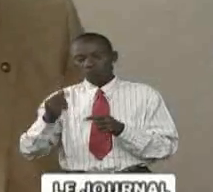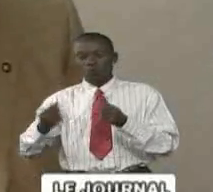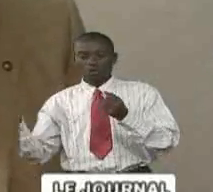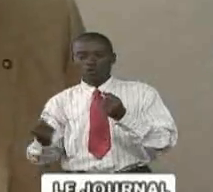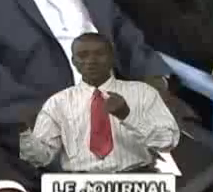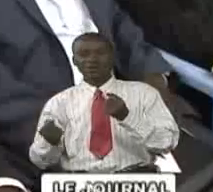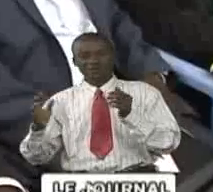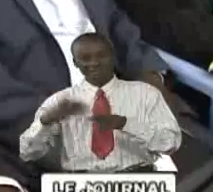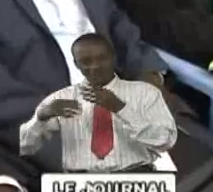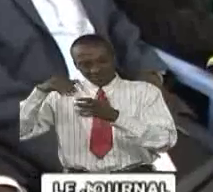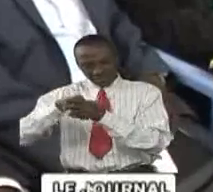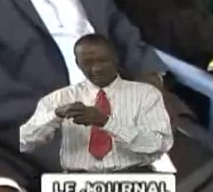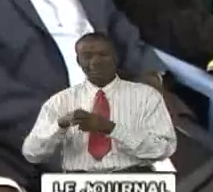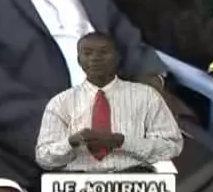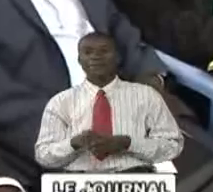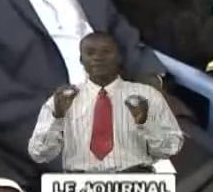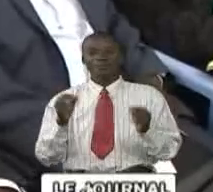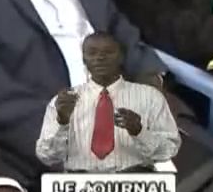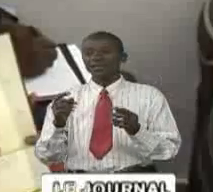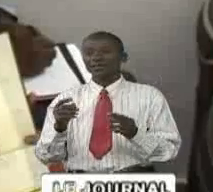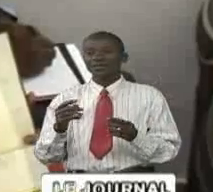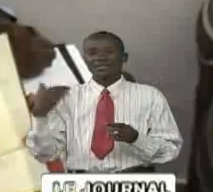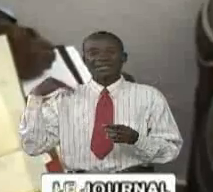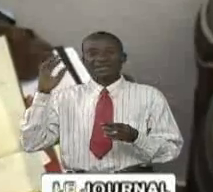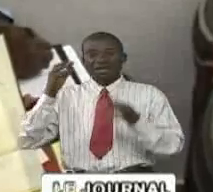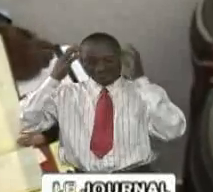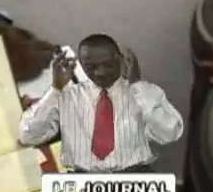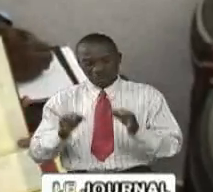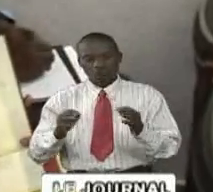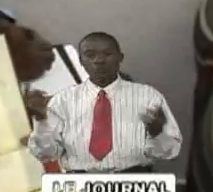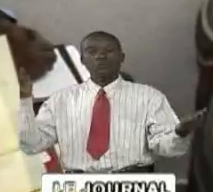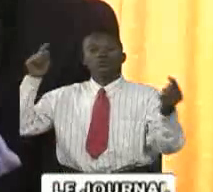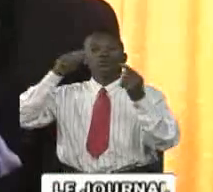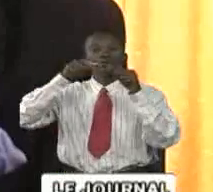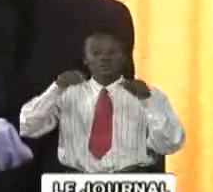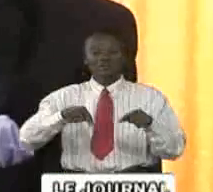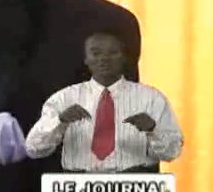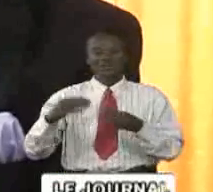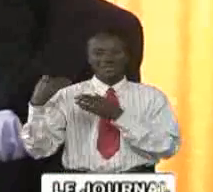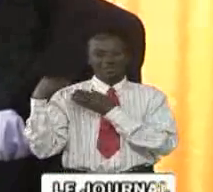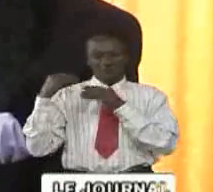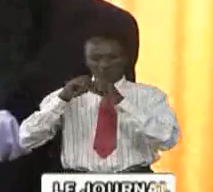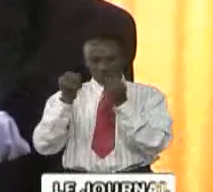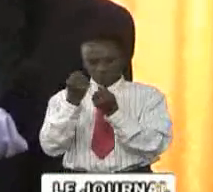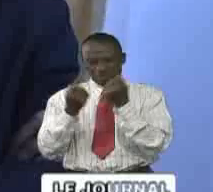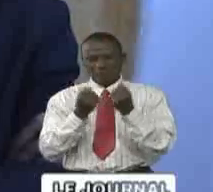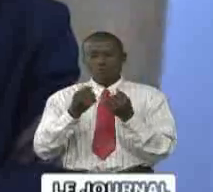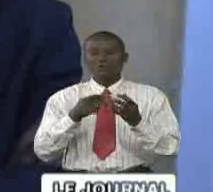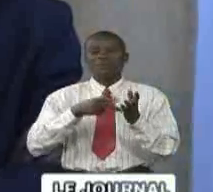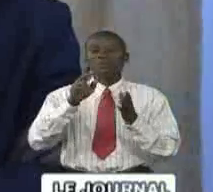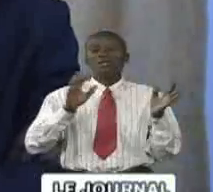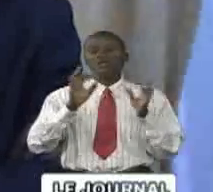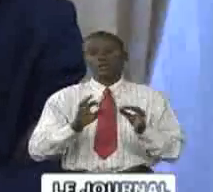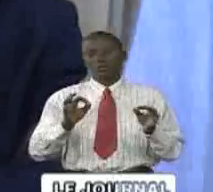son convoyeur. Une mesure jusqu'ici appliqué partiellement par les propriétaires des véhicules. Le ministre de l'Économie, celui des